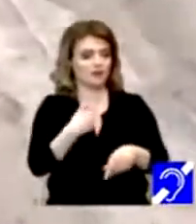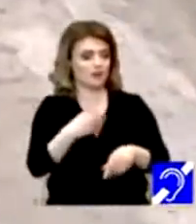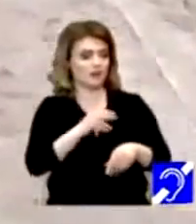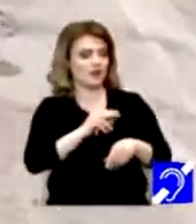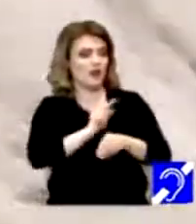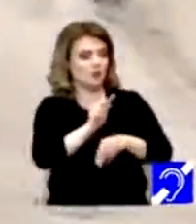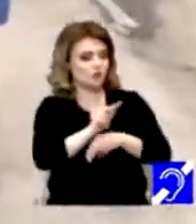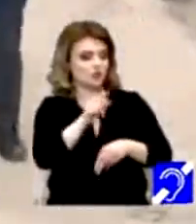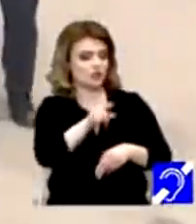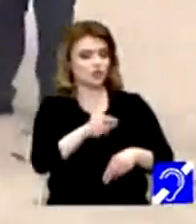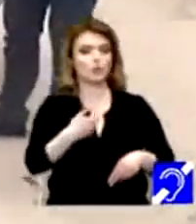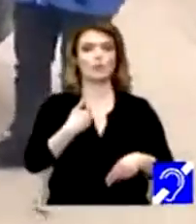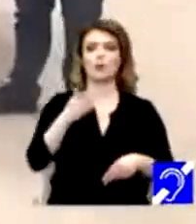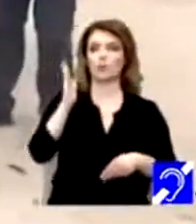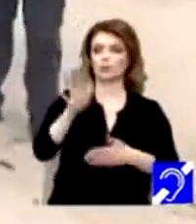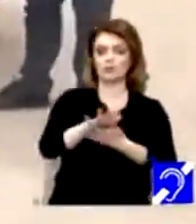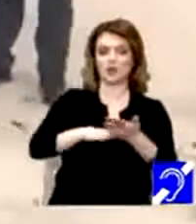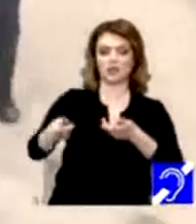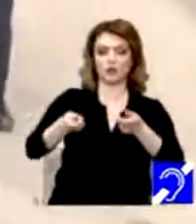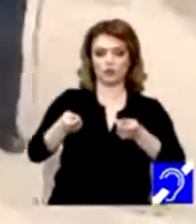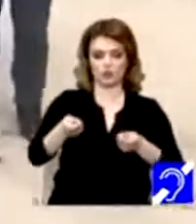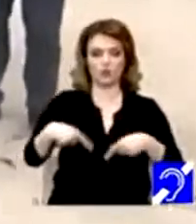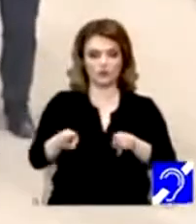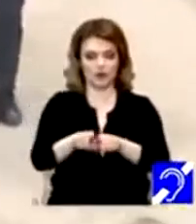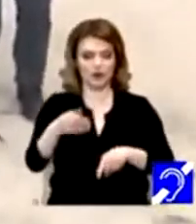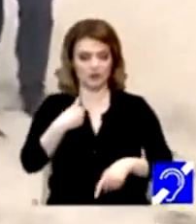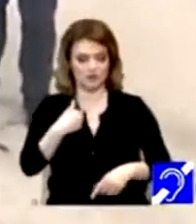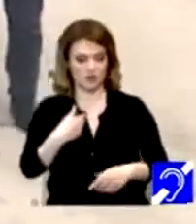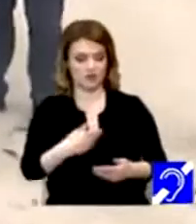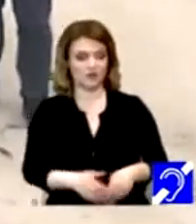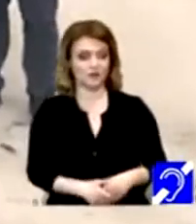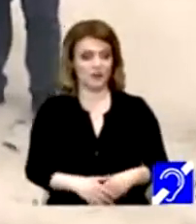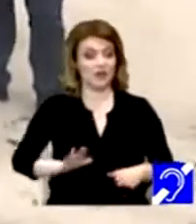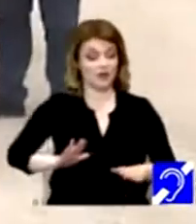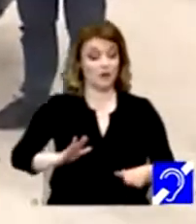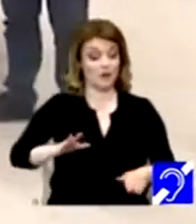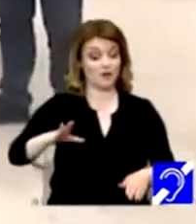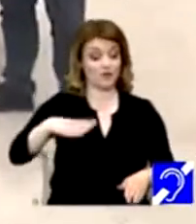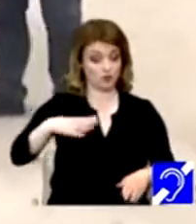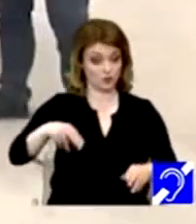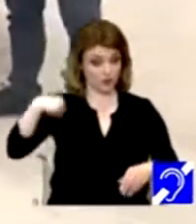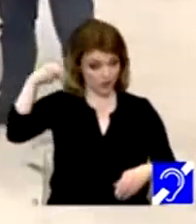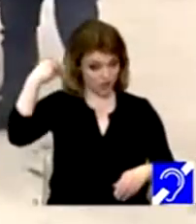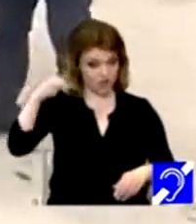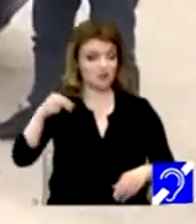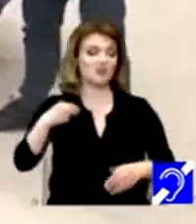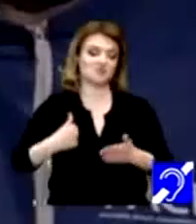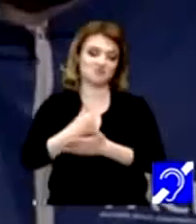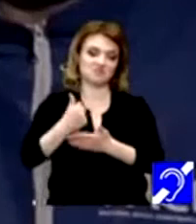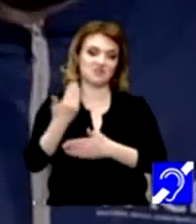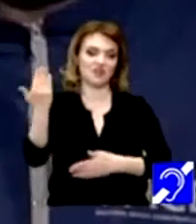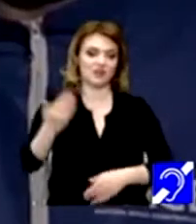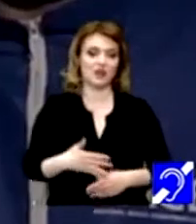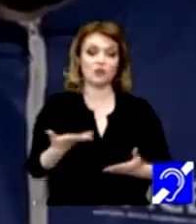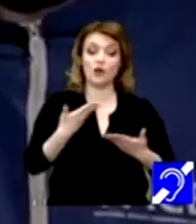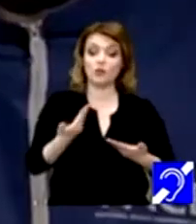suntem. Conduce mai departe Cafcaliuc. Președintele partidului, Gheorghe Cafcaliuc, a lăudat gestul colegilor săi. Noi am luat